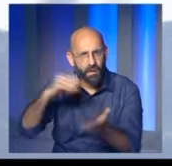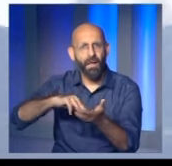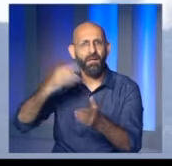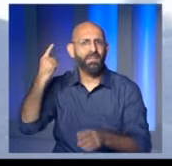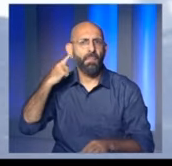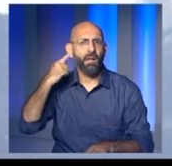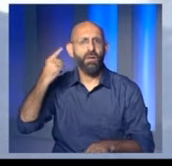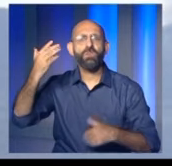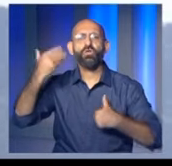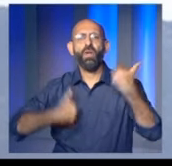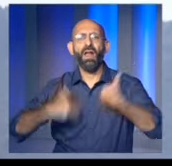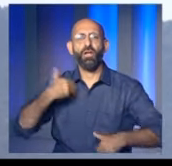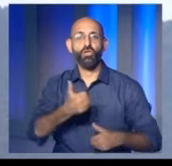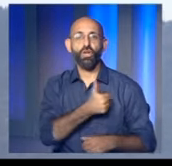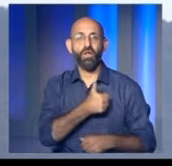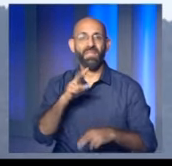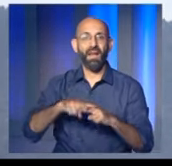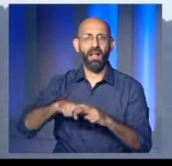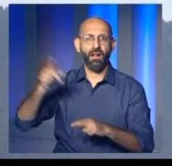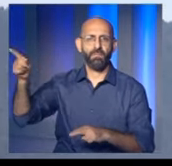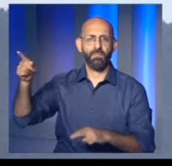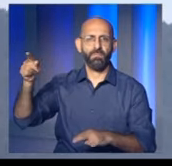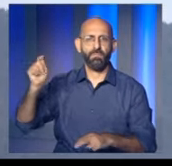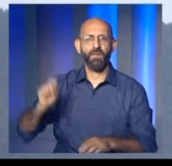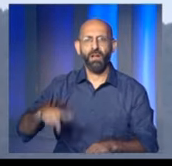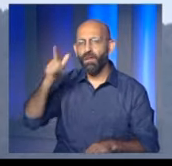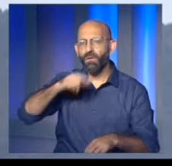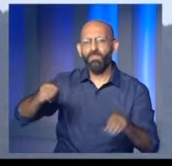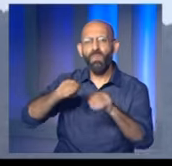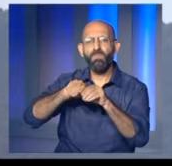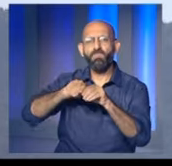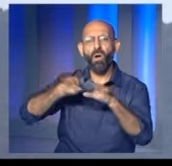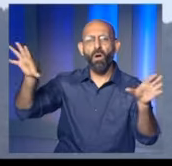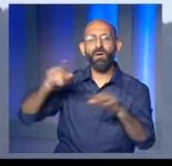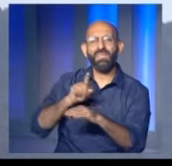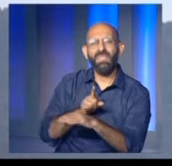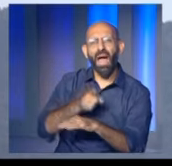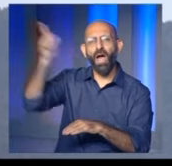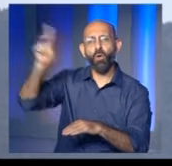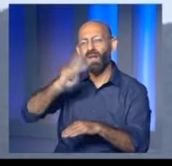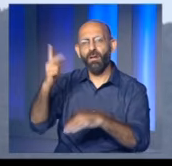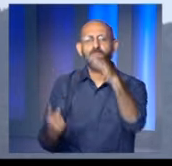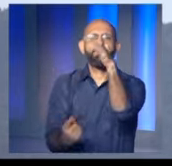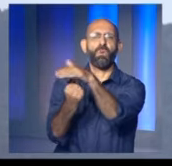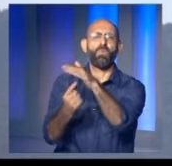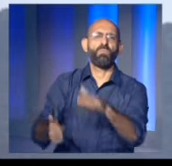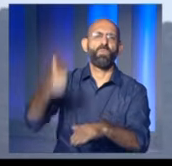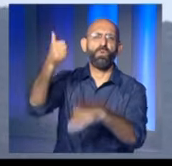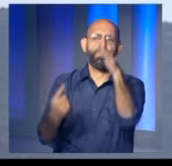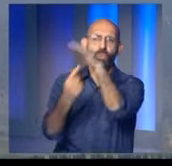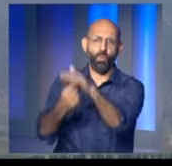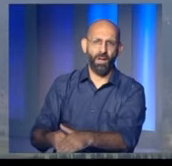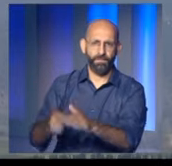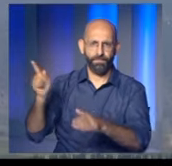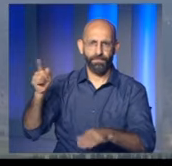الثقيلة، في حين ذكرت إذاعة العدو أن جنديا أصيب بجروح متوسطة بسبب شظايا اعتراض صاروخ فاشل